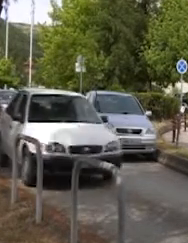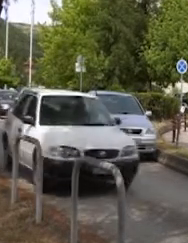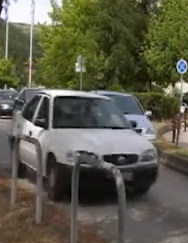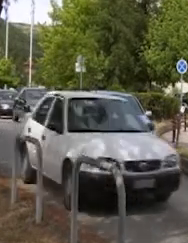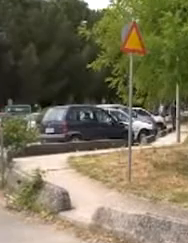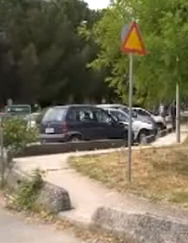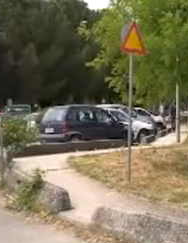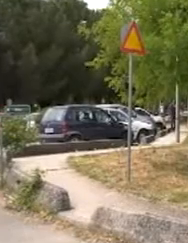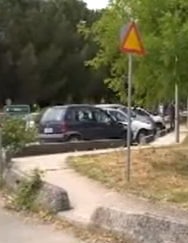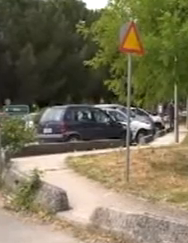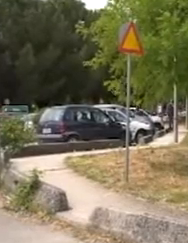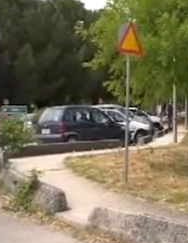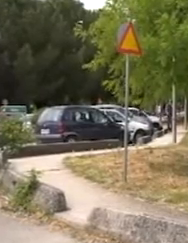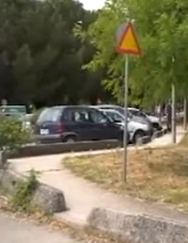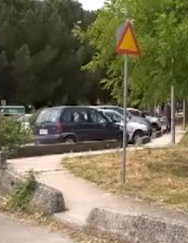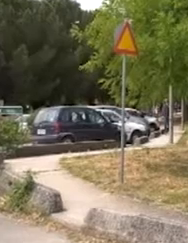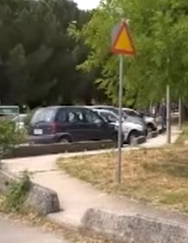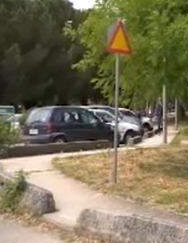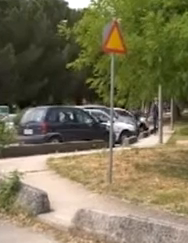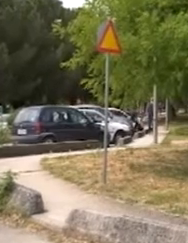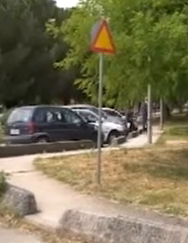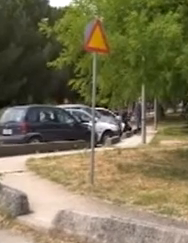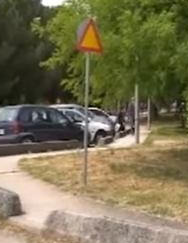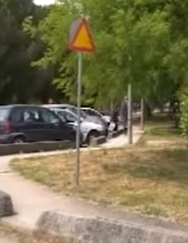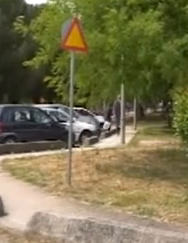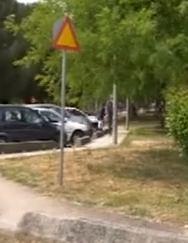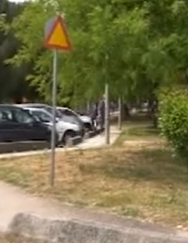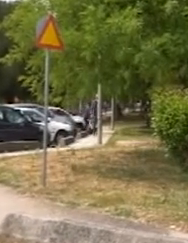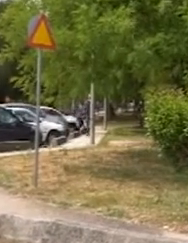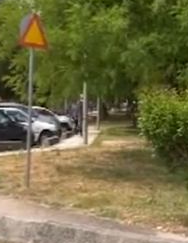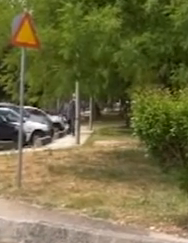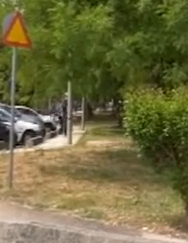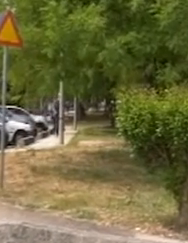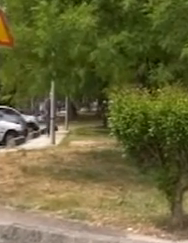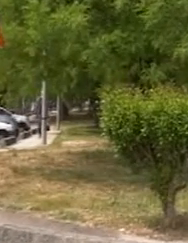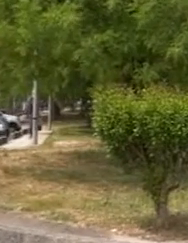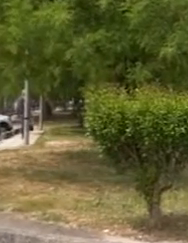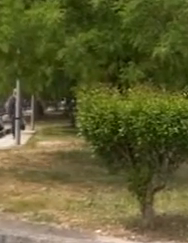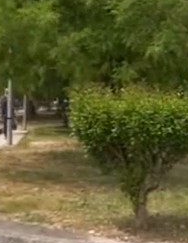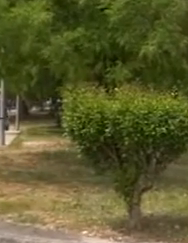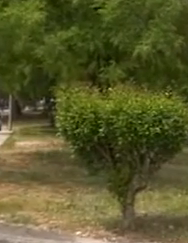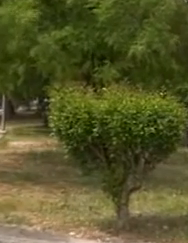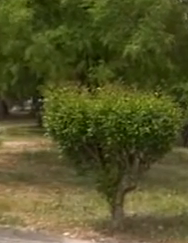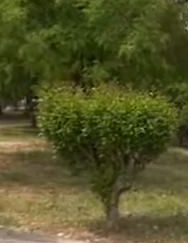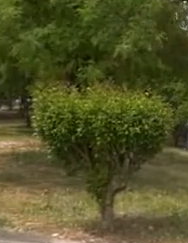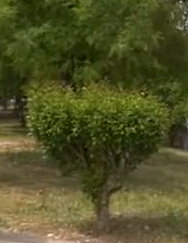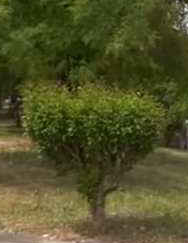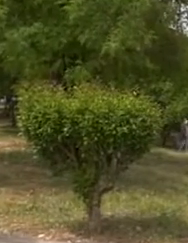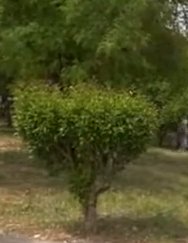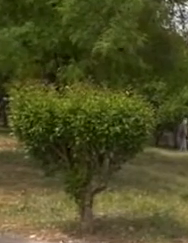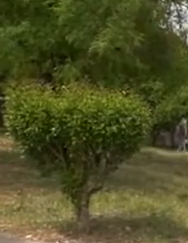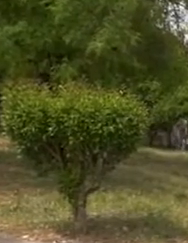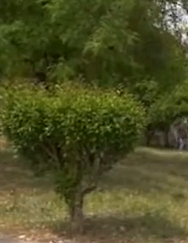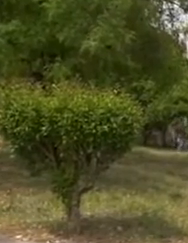για αποφάσεις που έχουν προσωρινό χαρακτήρα και δεν κρίνουν το ζήτημα της υποχρεωτικότητας του εμβολιασμού οριστικά. Πλέον, το Συμβούλιο της Επικρατείας εξετάζει